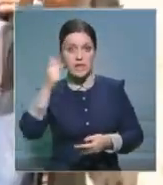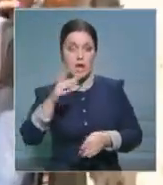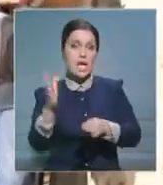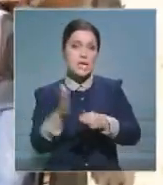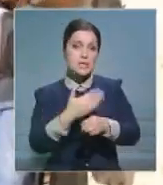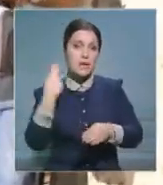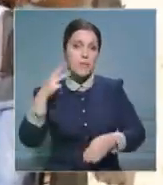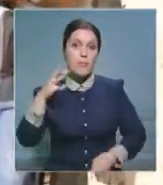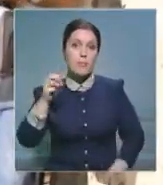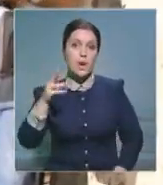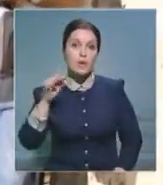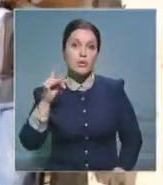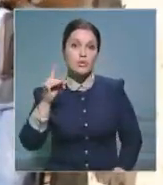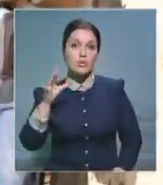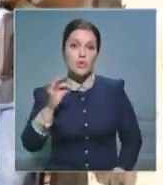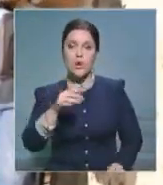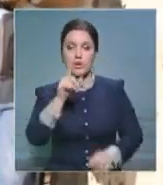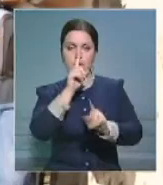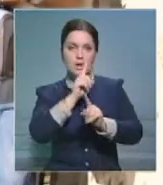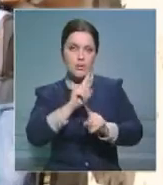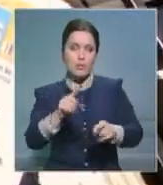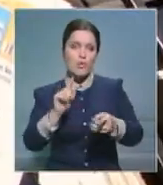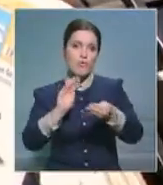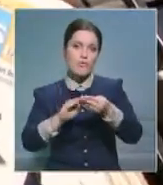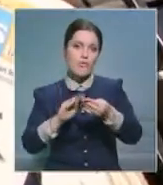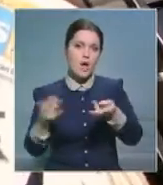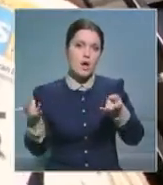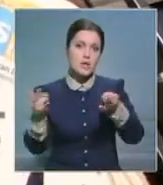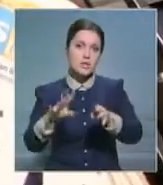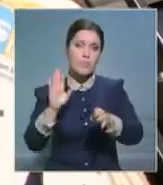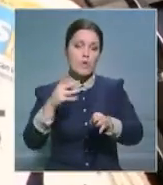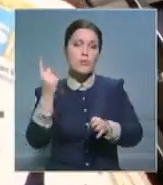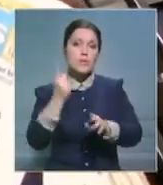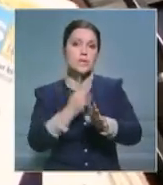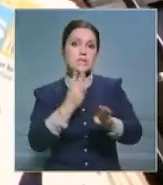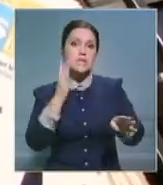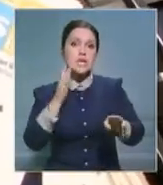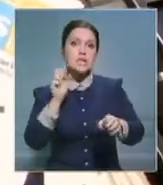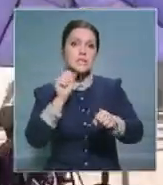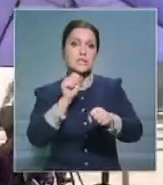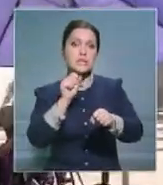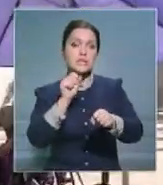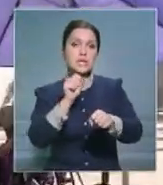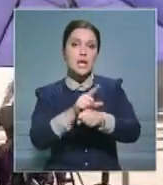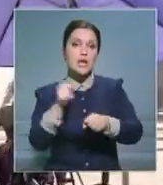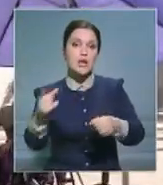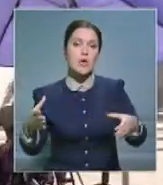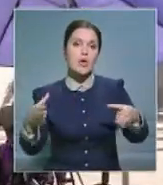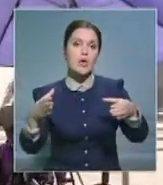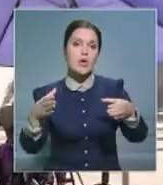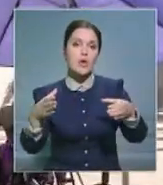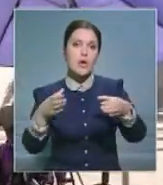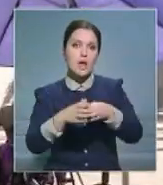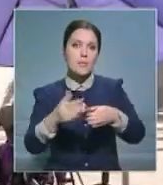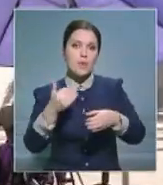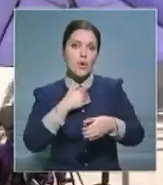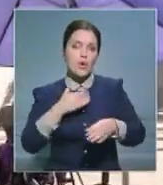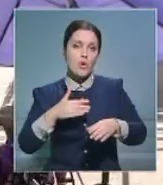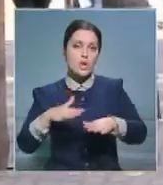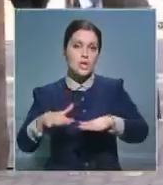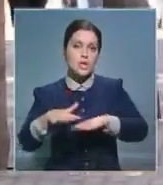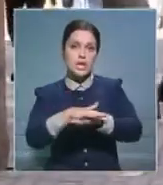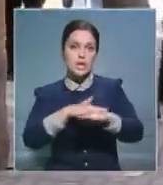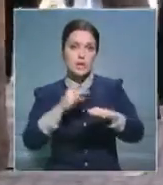отстранение президента Мадуро не входит в ее планы. Первостепенной задачей провозглашено национальное объединение